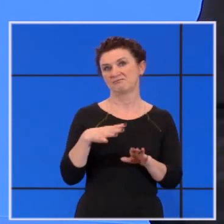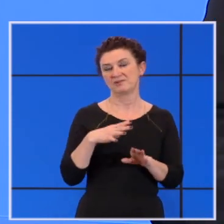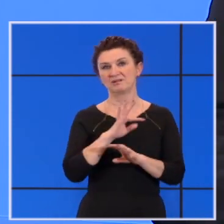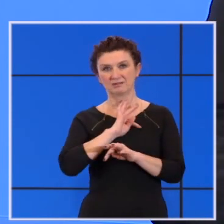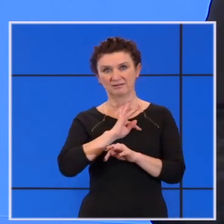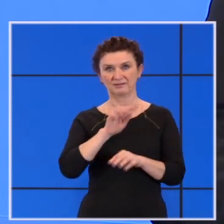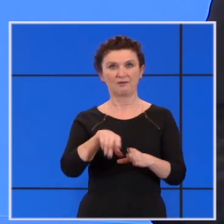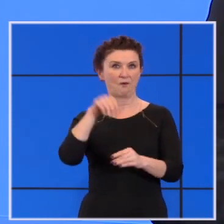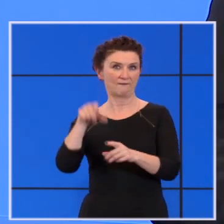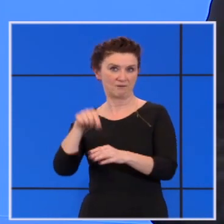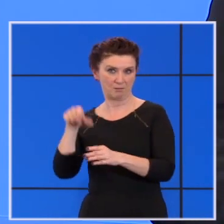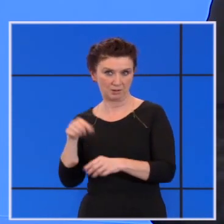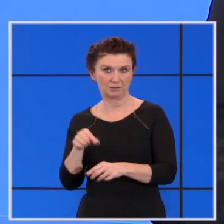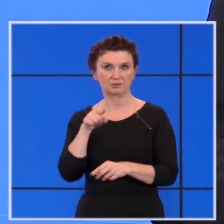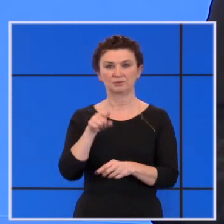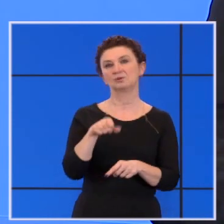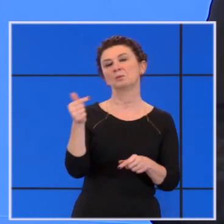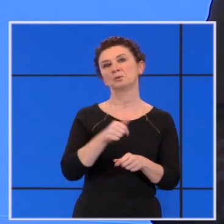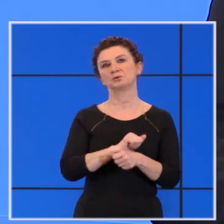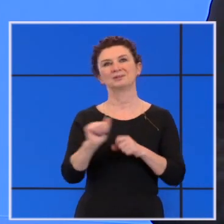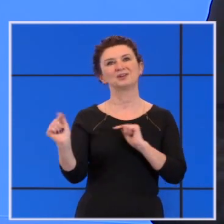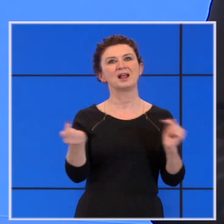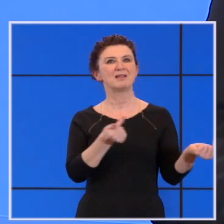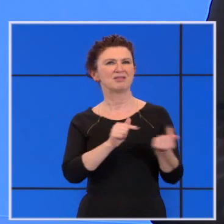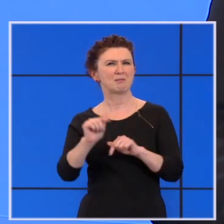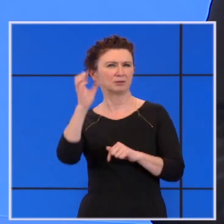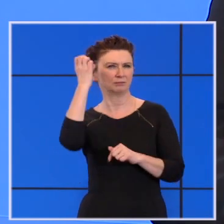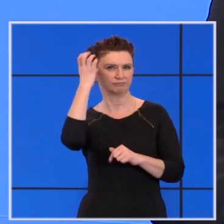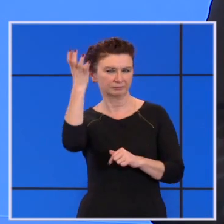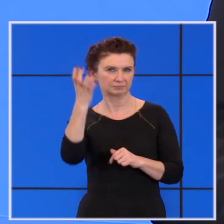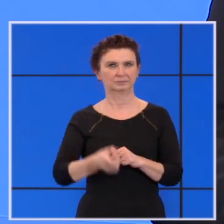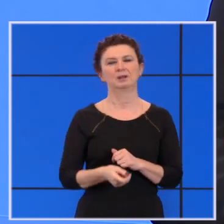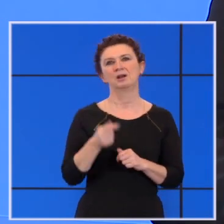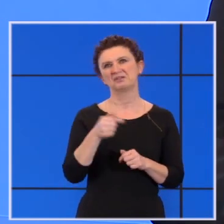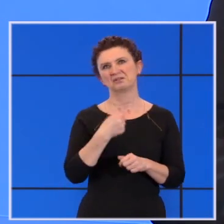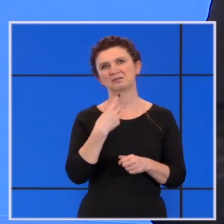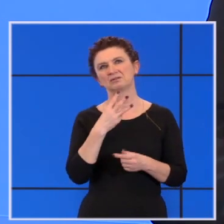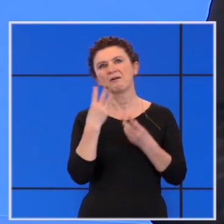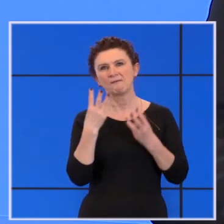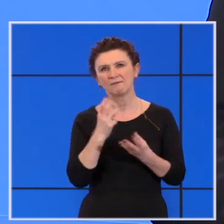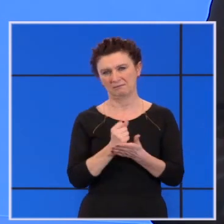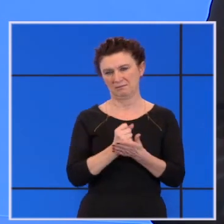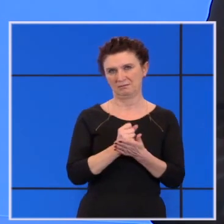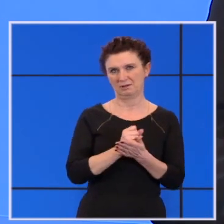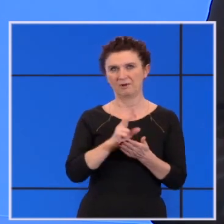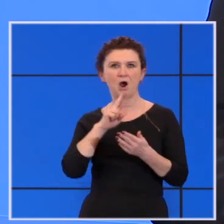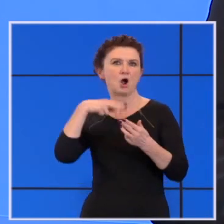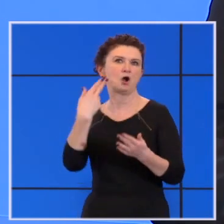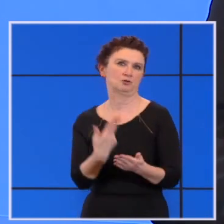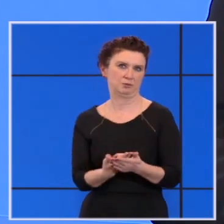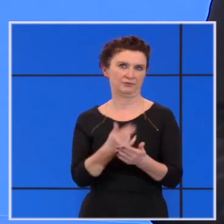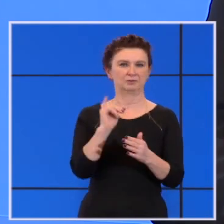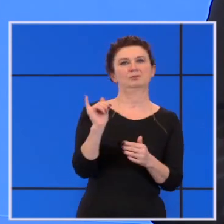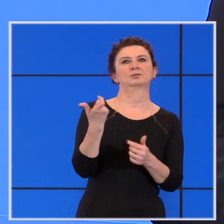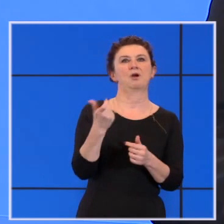oczywiście merytoryczna debata. I pytanie zasadnicze, na które muszą sobie dać odpowiedź. Albo zostawiamy stan obecny, czyli w